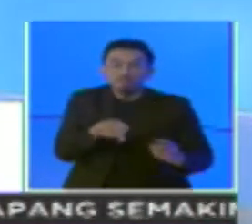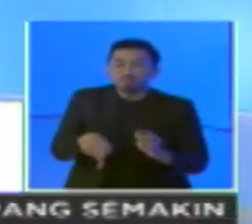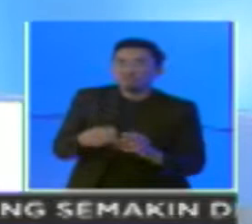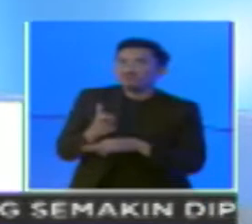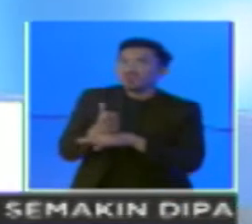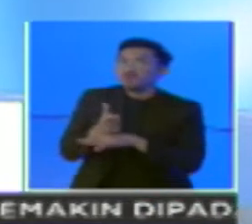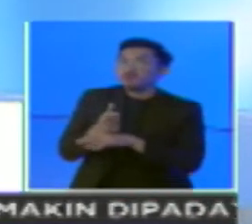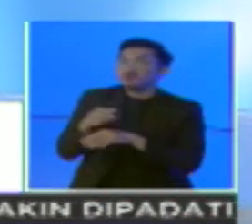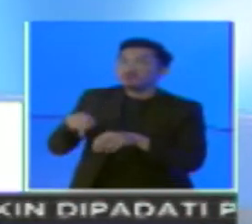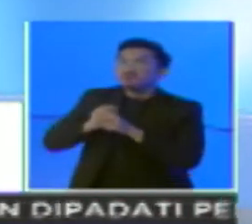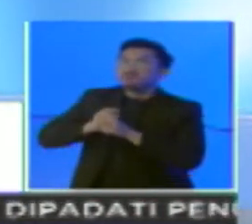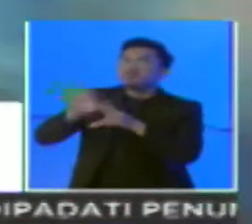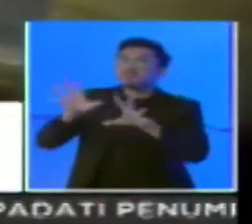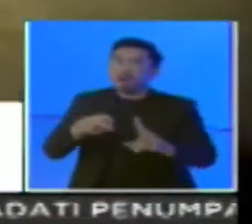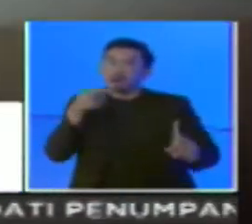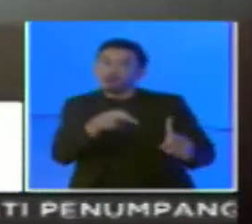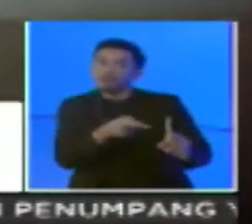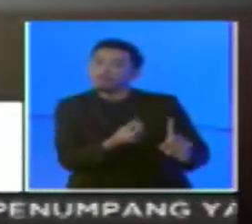intim.